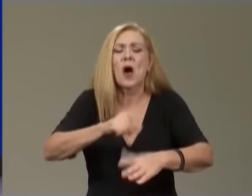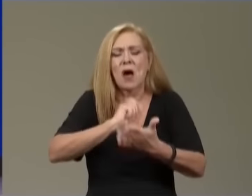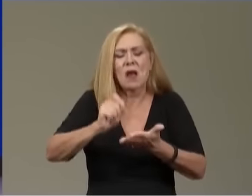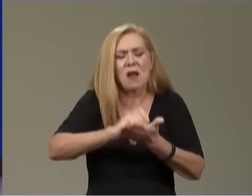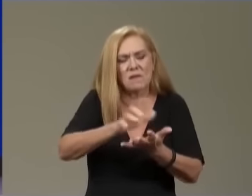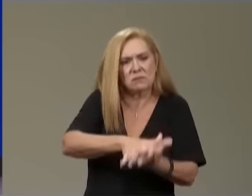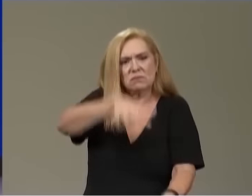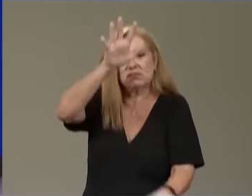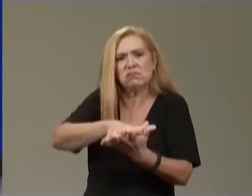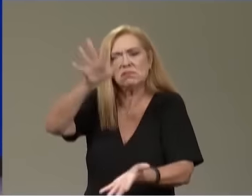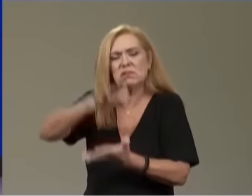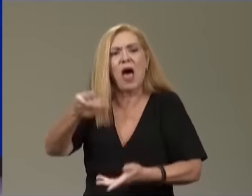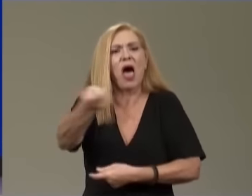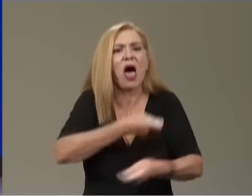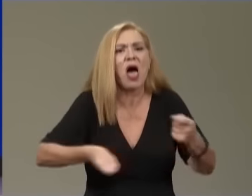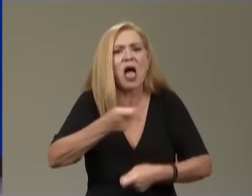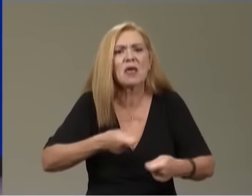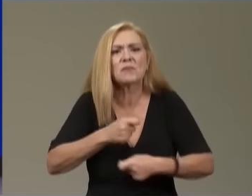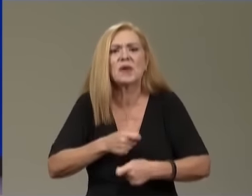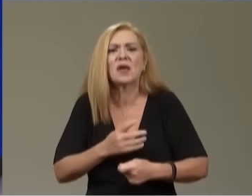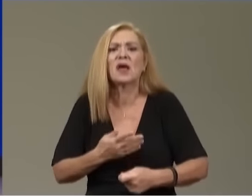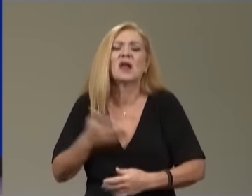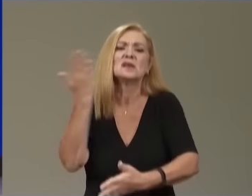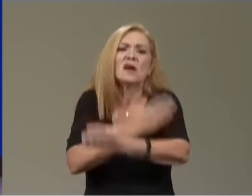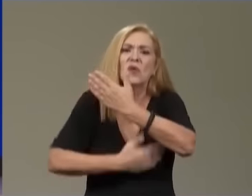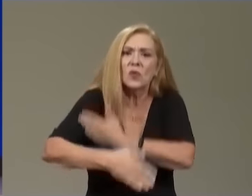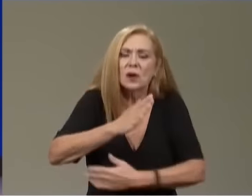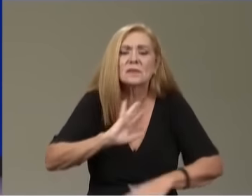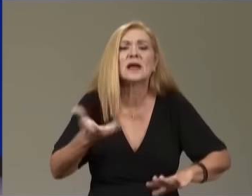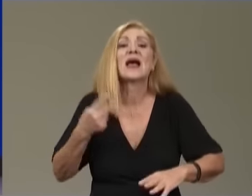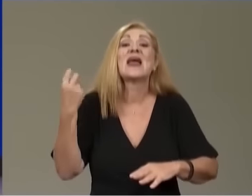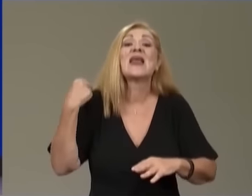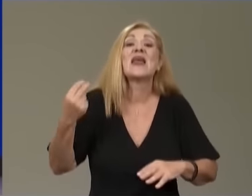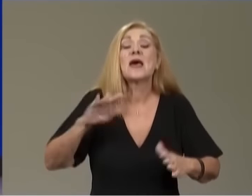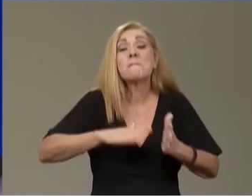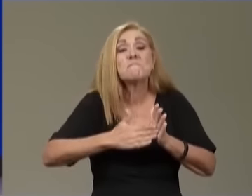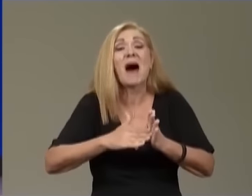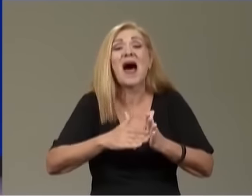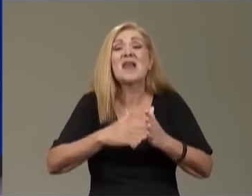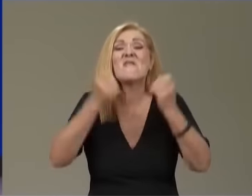τις επιχειρήσεις. Να μειώσουμε το διοικητικό βάρος κατά 25% ακόμα.